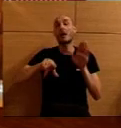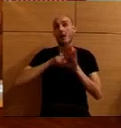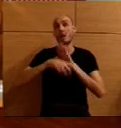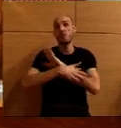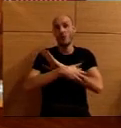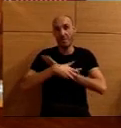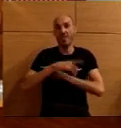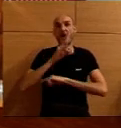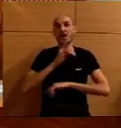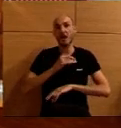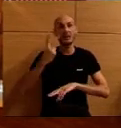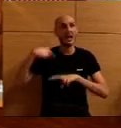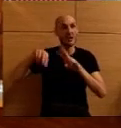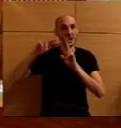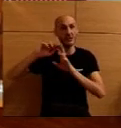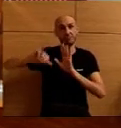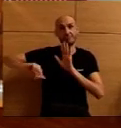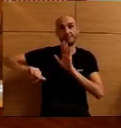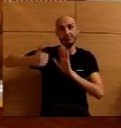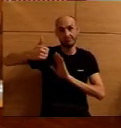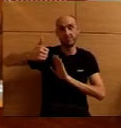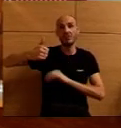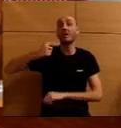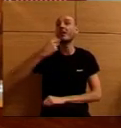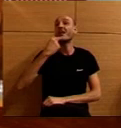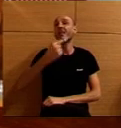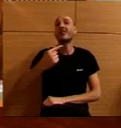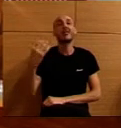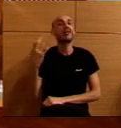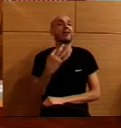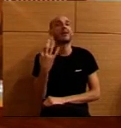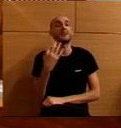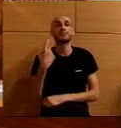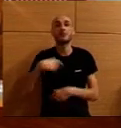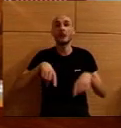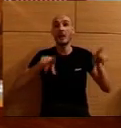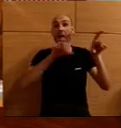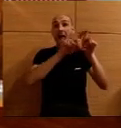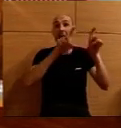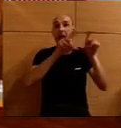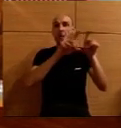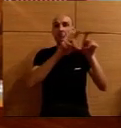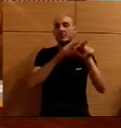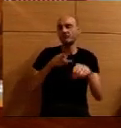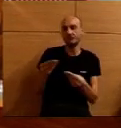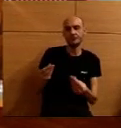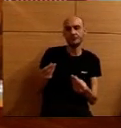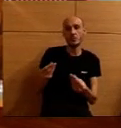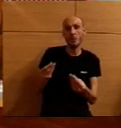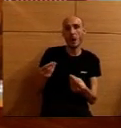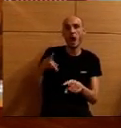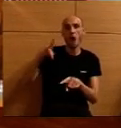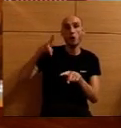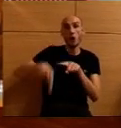Valenciana, diu que les empreses que vulguin tallar el subministrament per raons d'impagament han